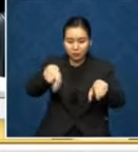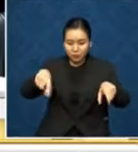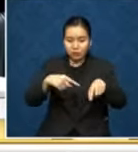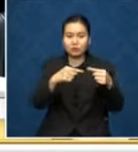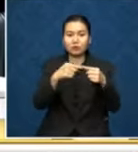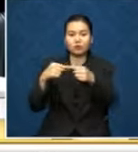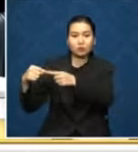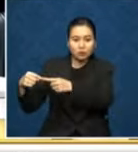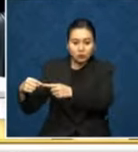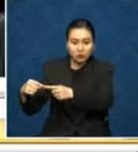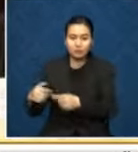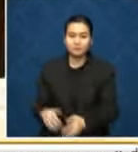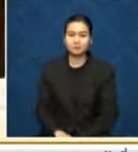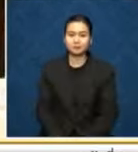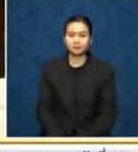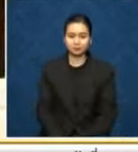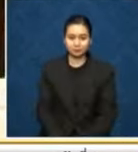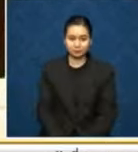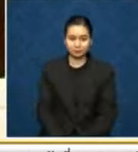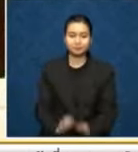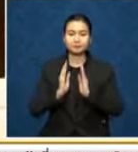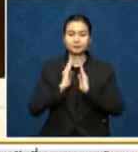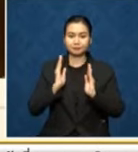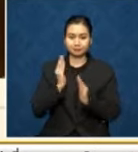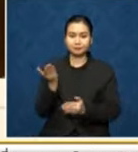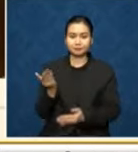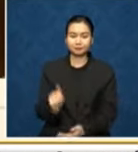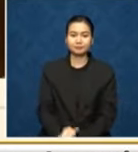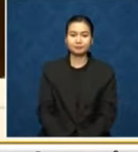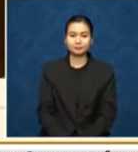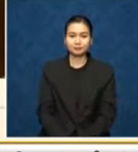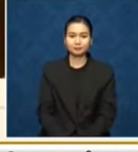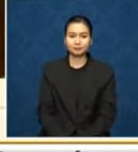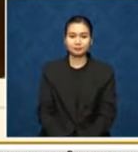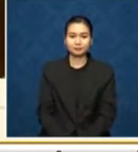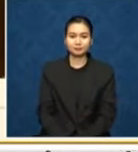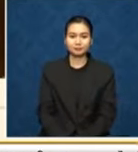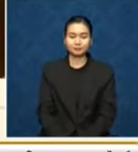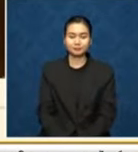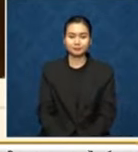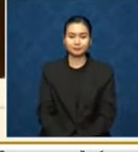ณครับ ขอบพระคุณครับเชิญท่านอภิชาติแก้วโกศลครับ